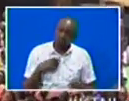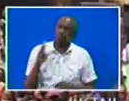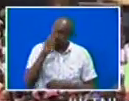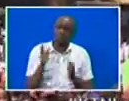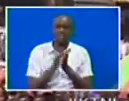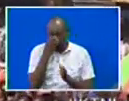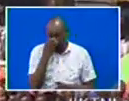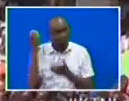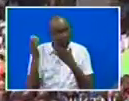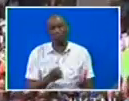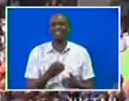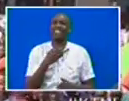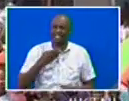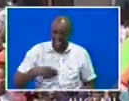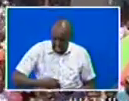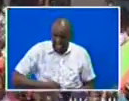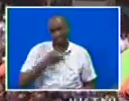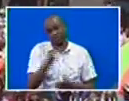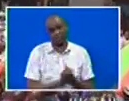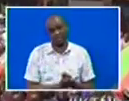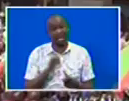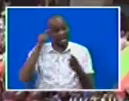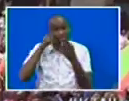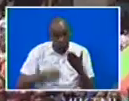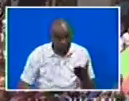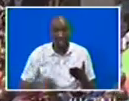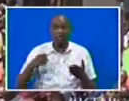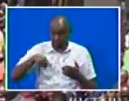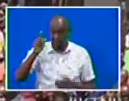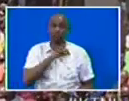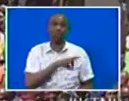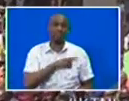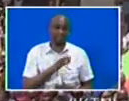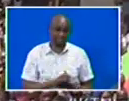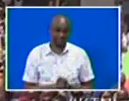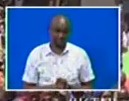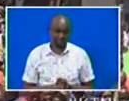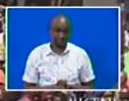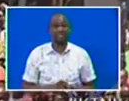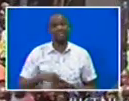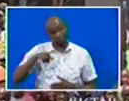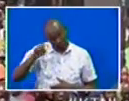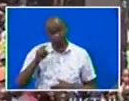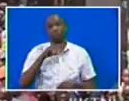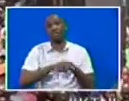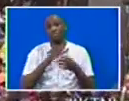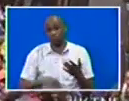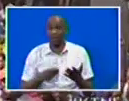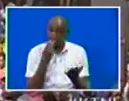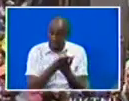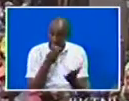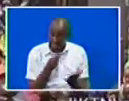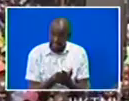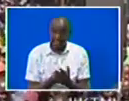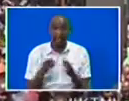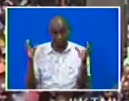njaa maksudi ili watu waweze kufaidika, ili watu waweze kupata pesa